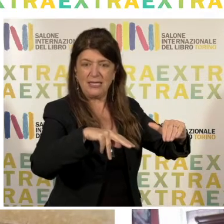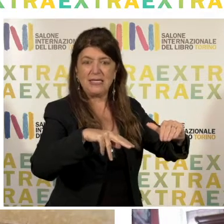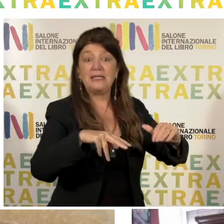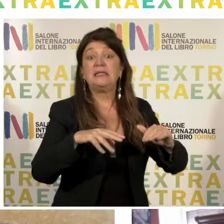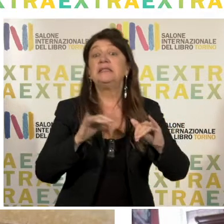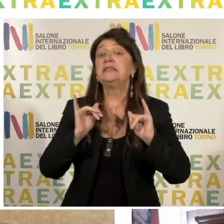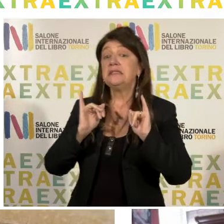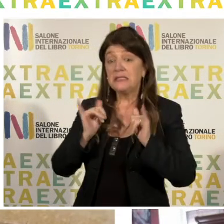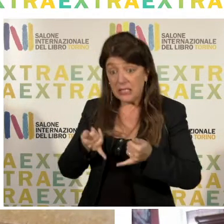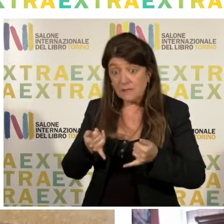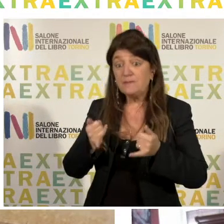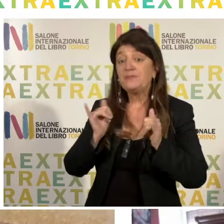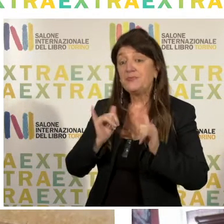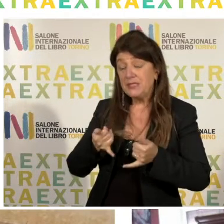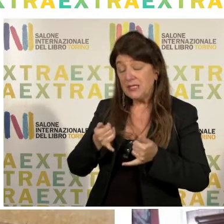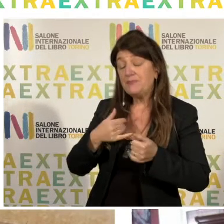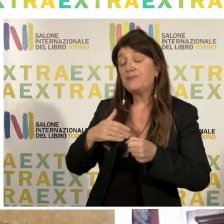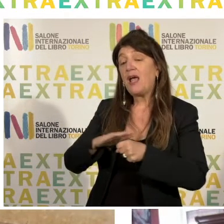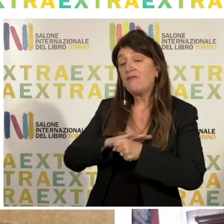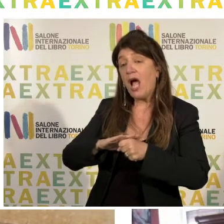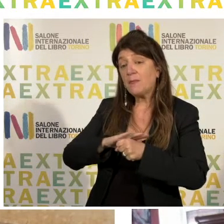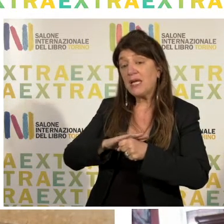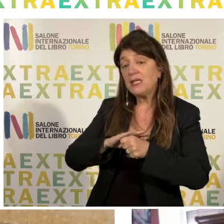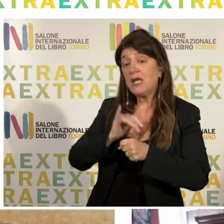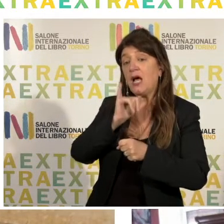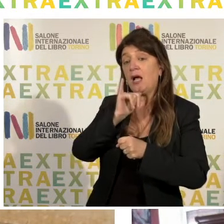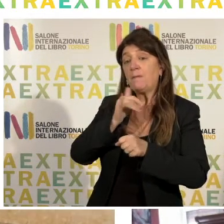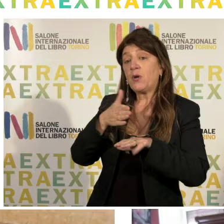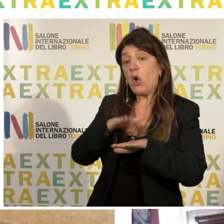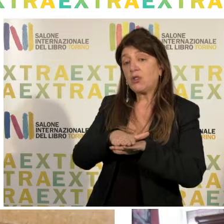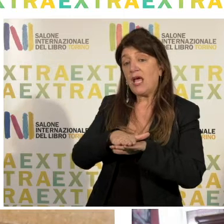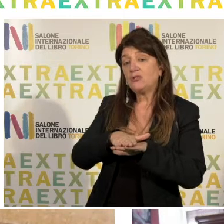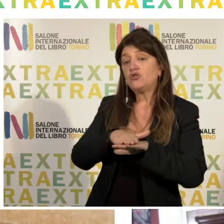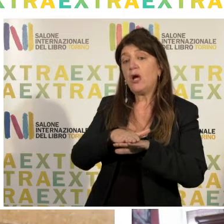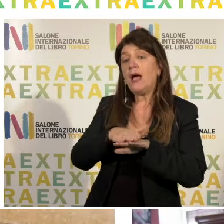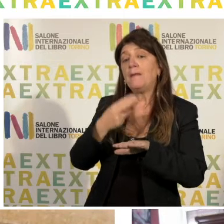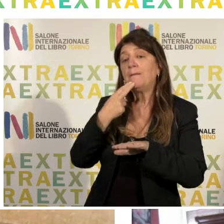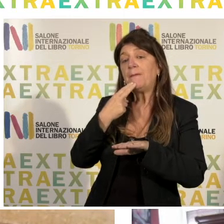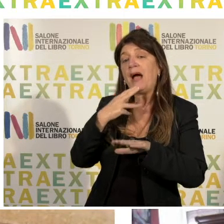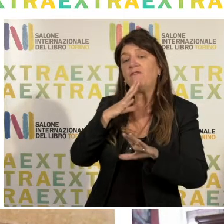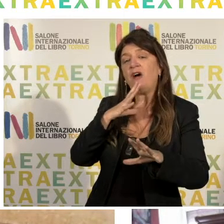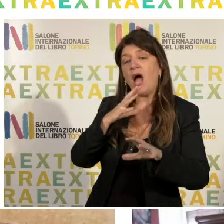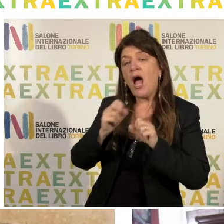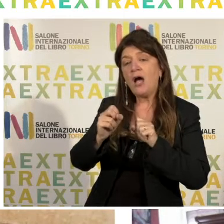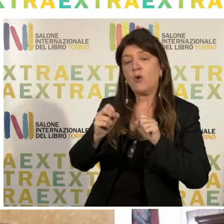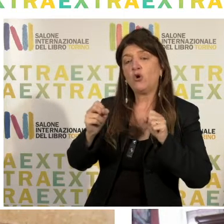Completamente. Assolutamente sì, certo. La celebrità, la notorietà.